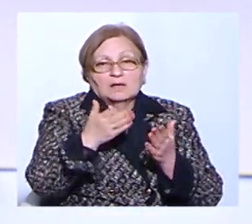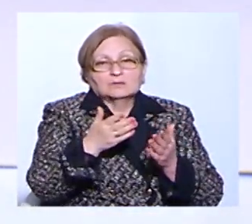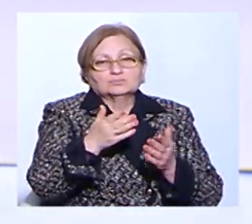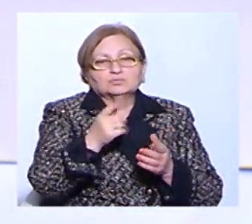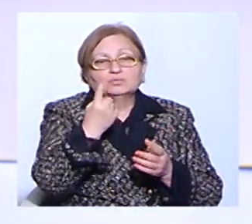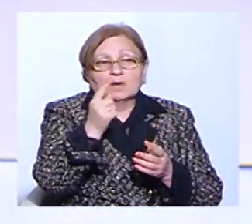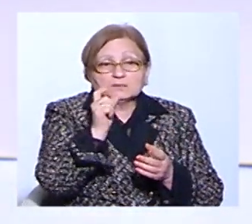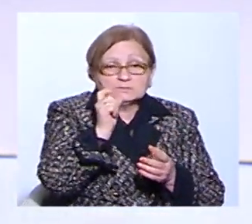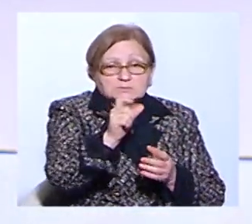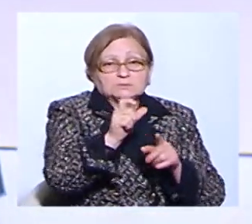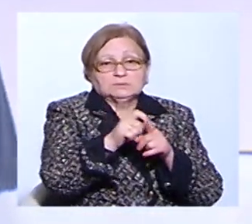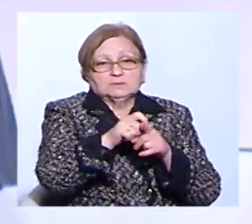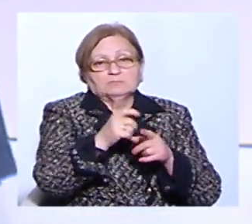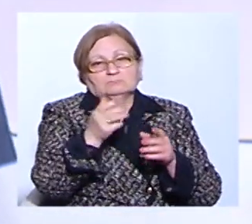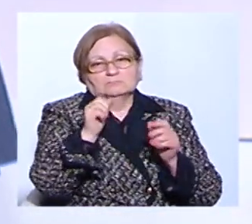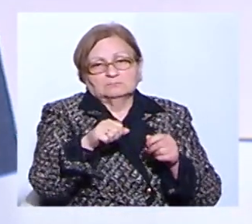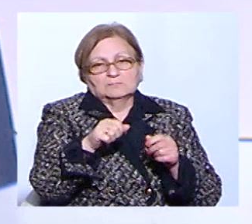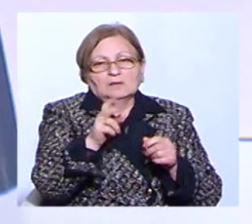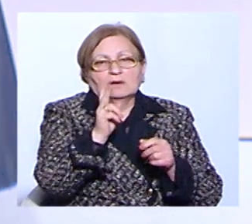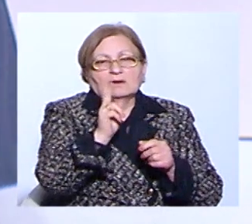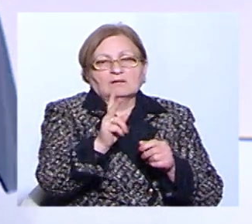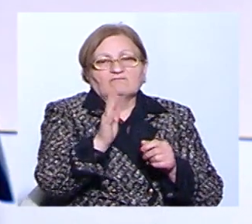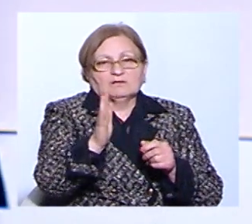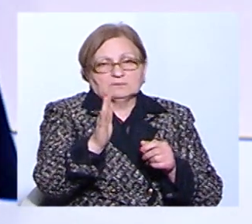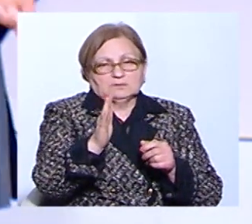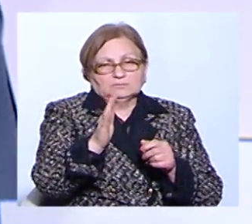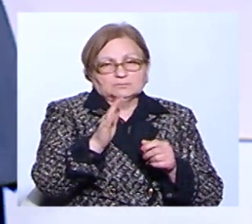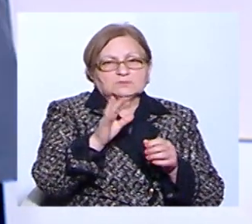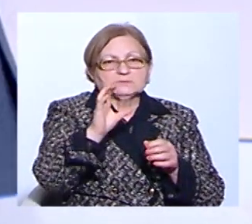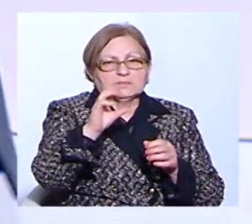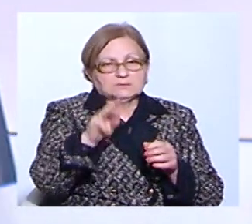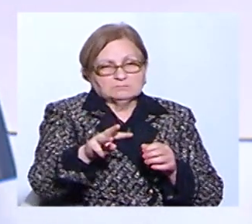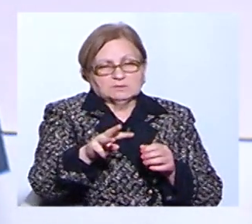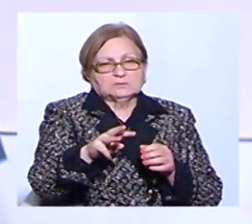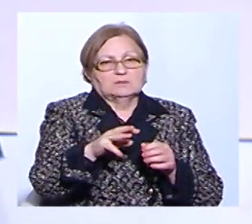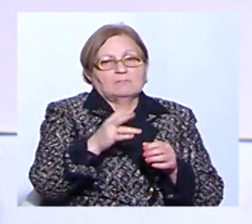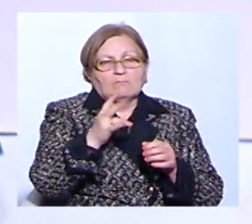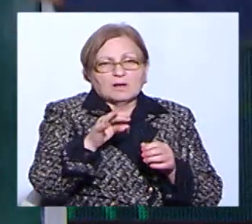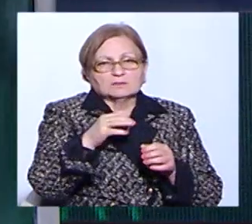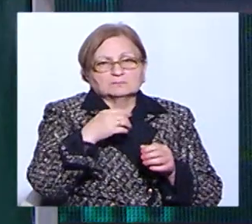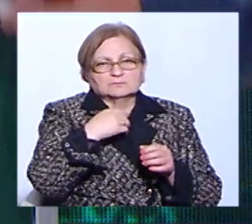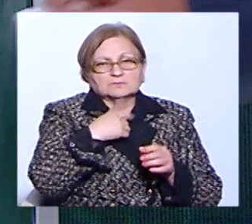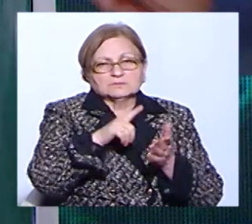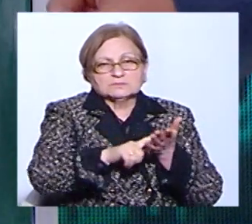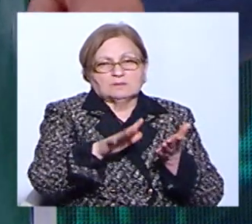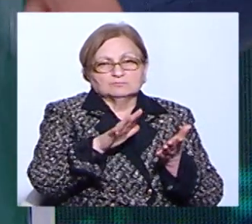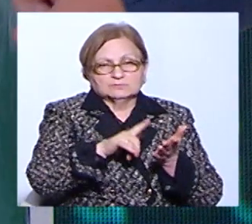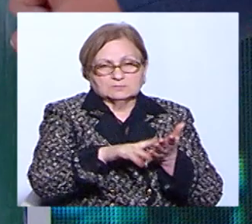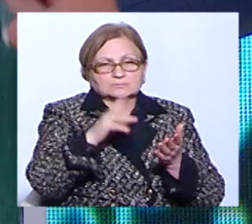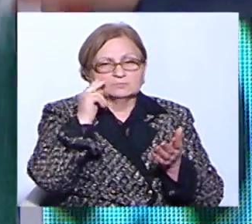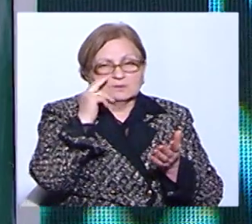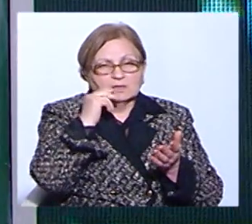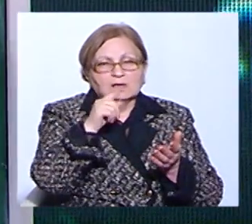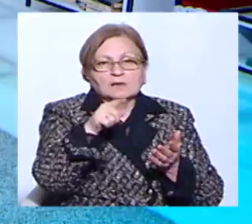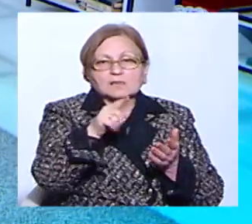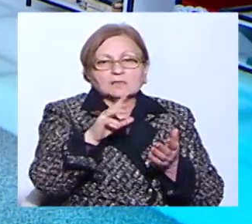არის დაკონკრეტებული, მაშინ ეს იქნებოდა კვადრატული ერთეული, კვადრატული სანტიმეტრი ან კილომეტრი. მაგრამ ჩვენ მოგახსოვდეს, რომ 75 არის რიცხვი, მაგრამ